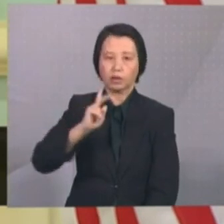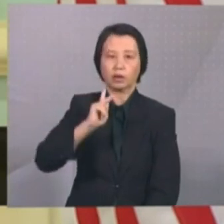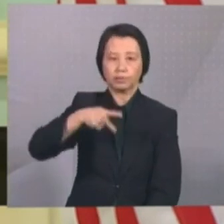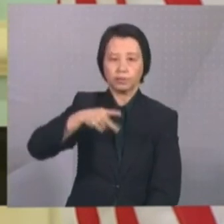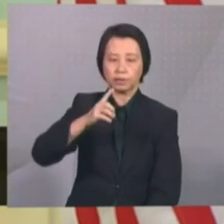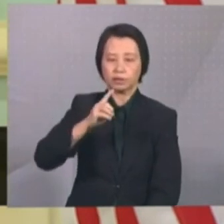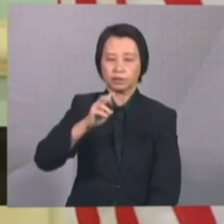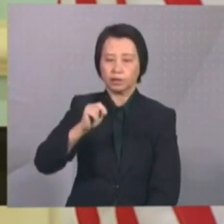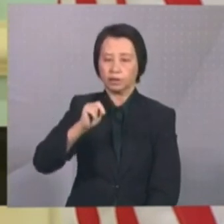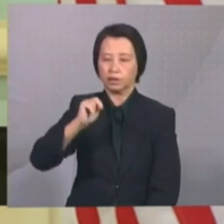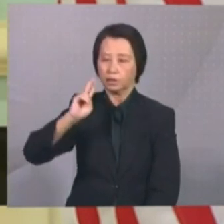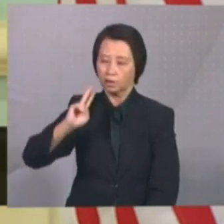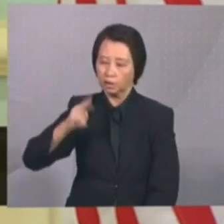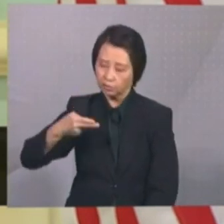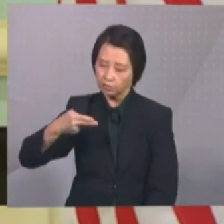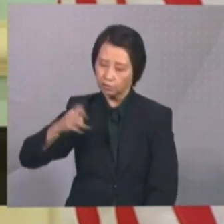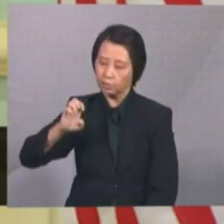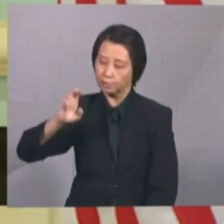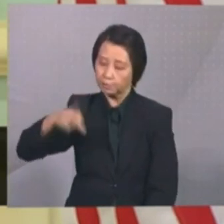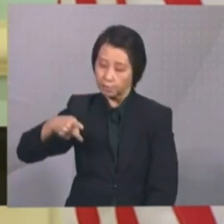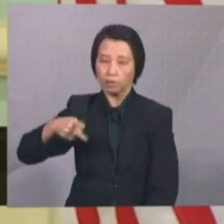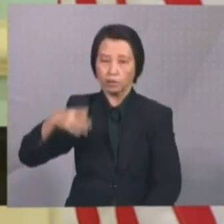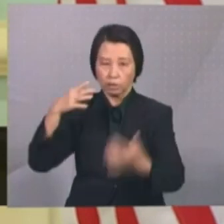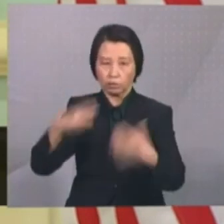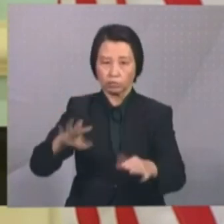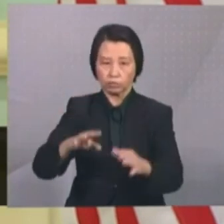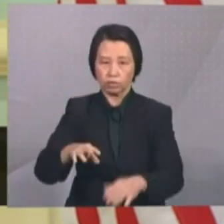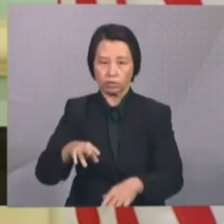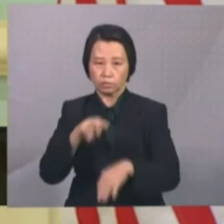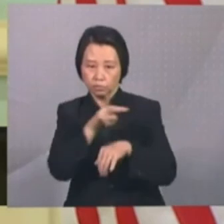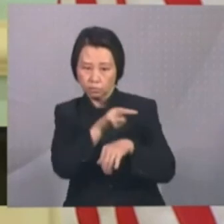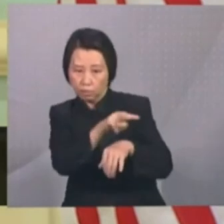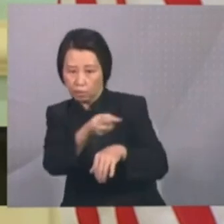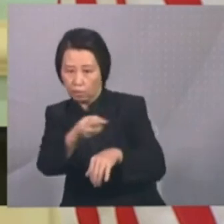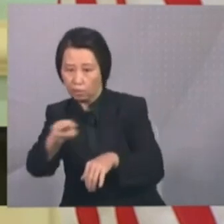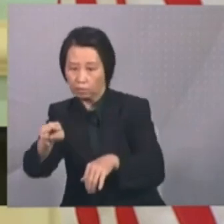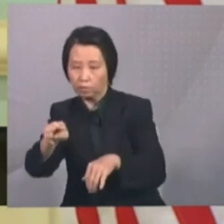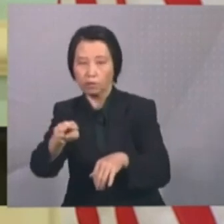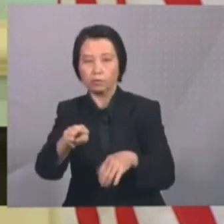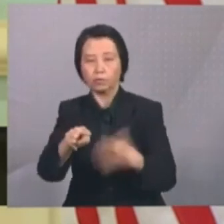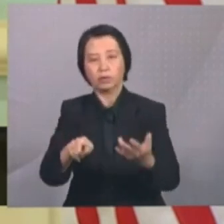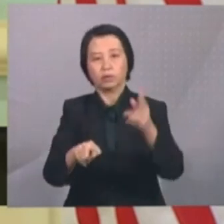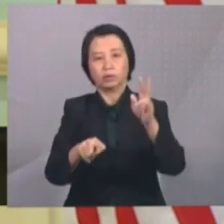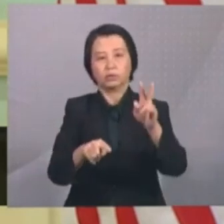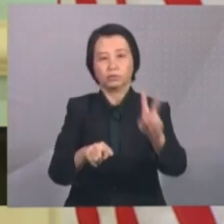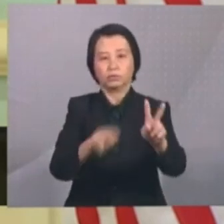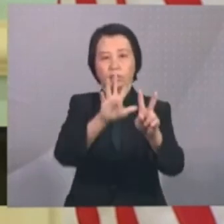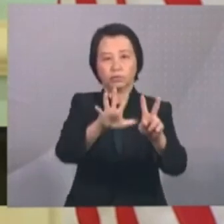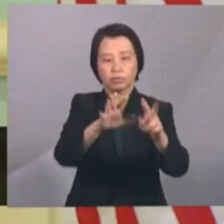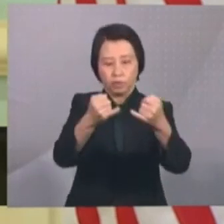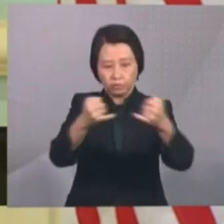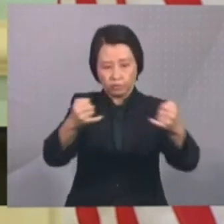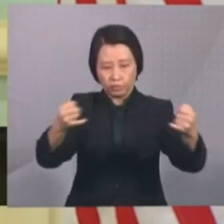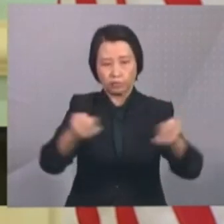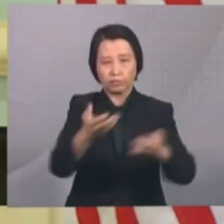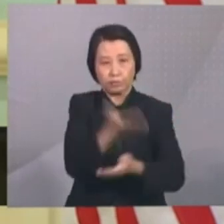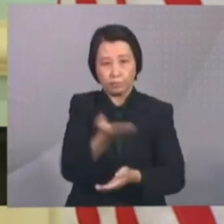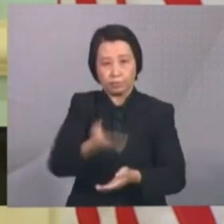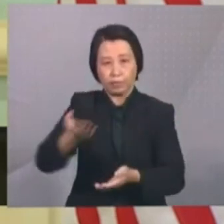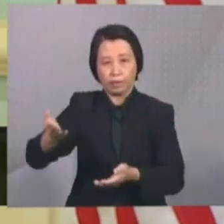kefir DNA chip telah membuat pemantauan terhadap clip25 jenis bekalan